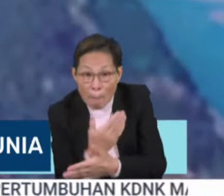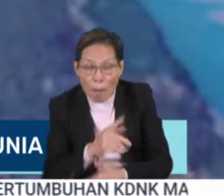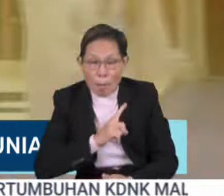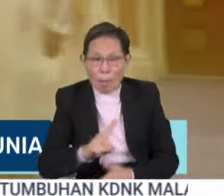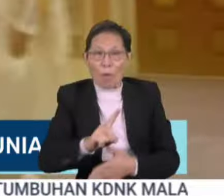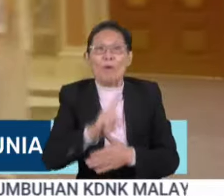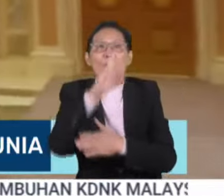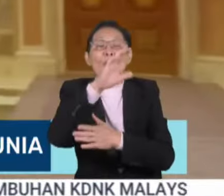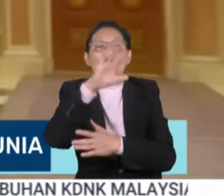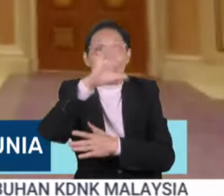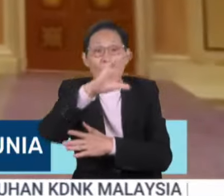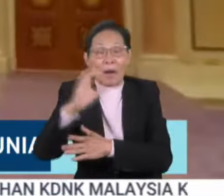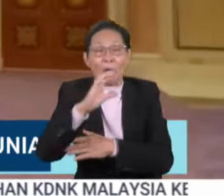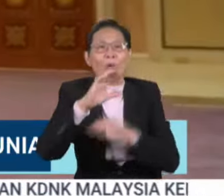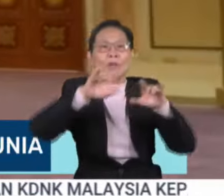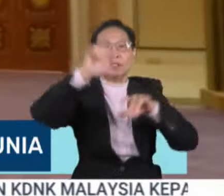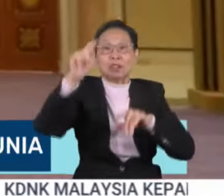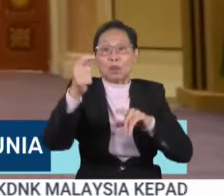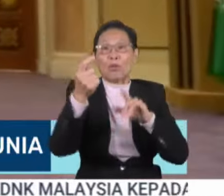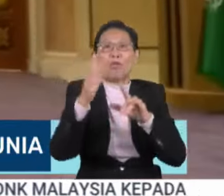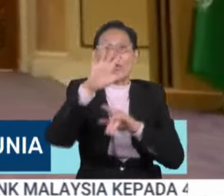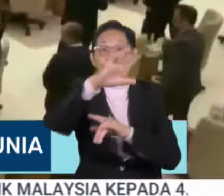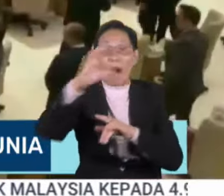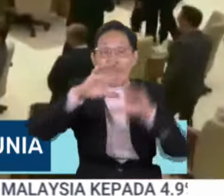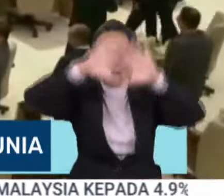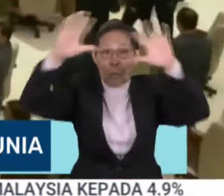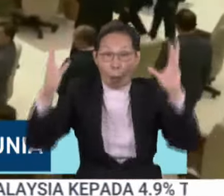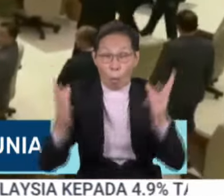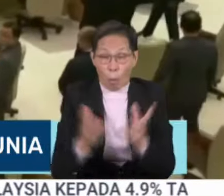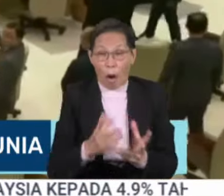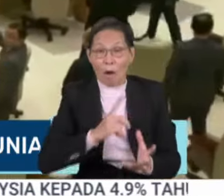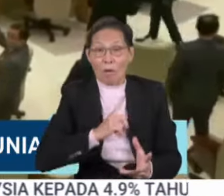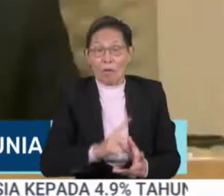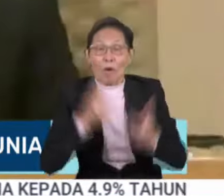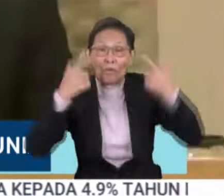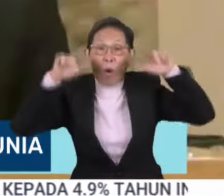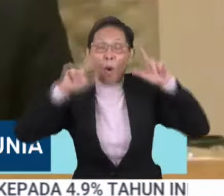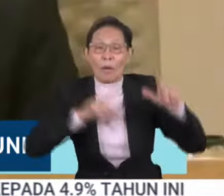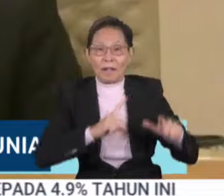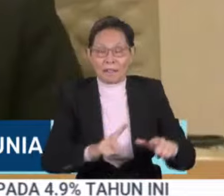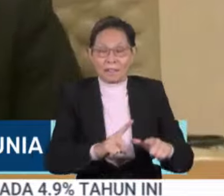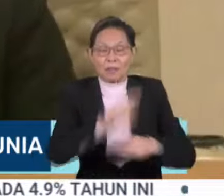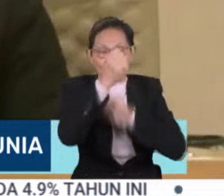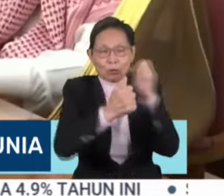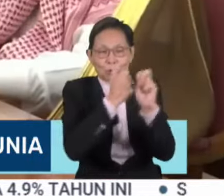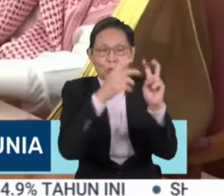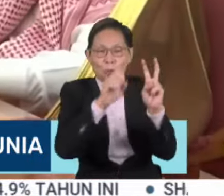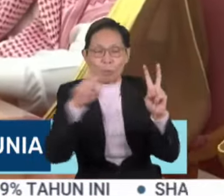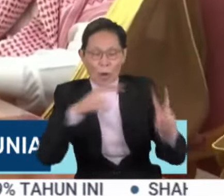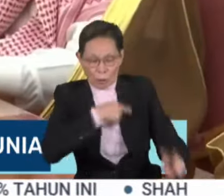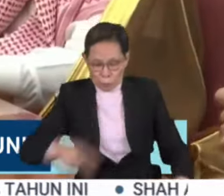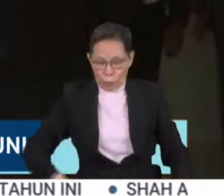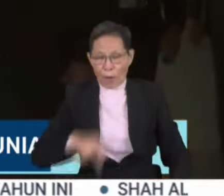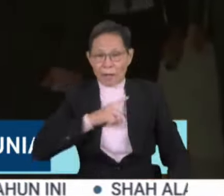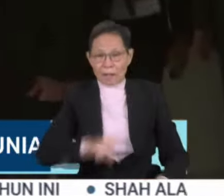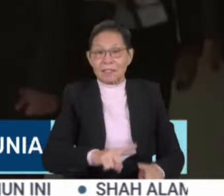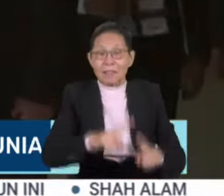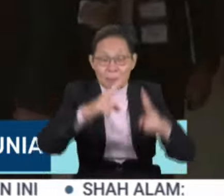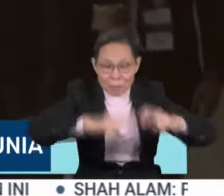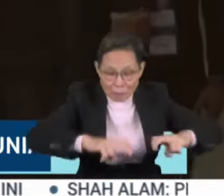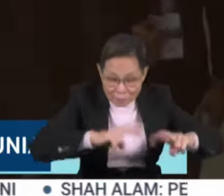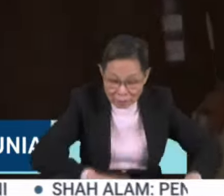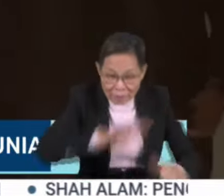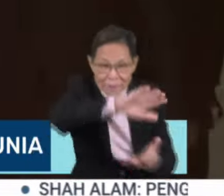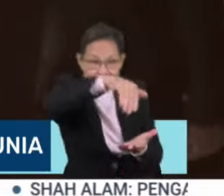Muslim 500, The World's 500 Most Influential Muslim 2025. Selain itu, The Royal Islamic Strategic Studies